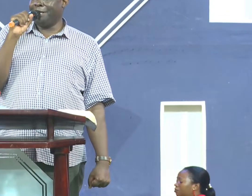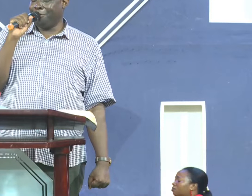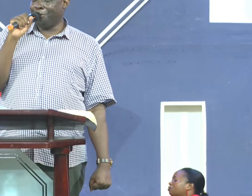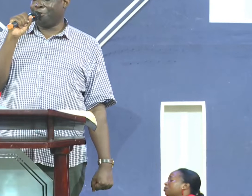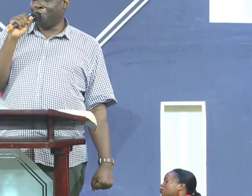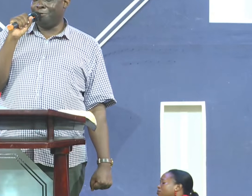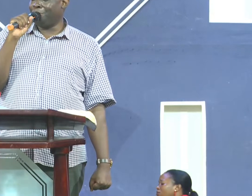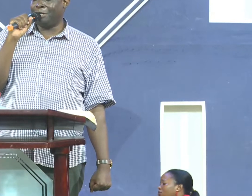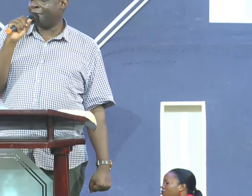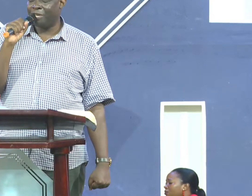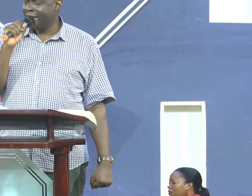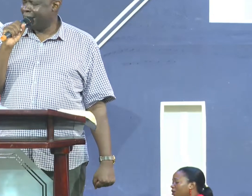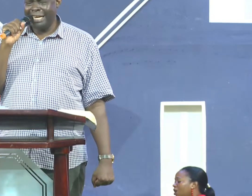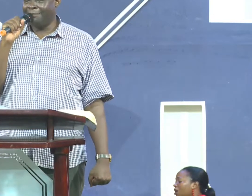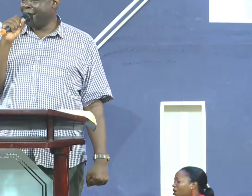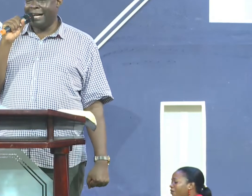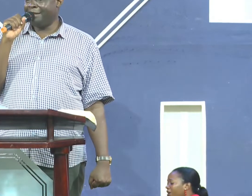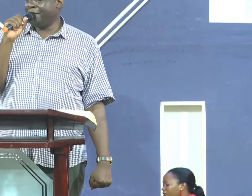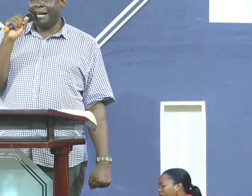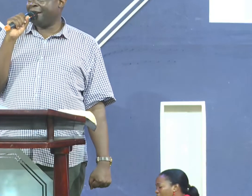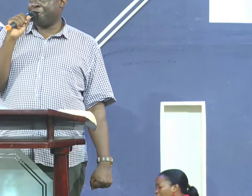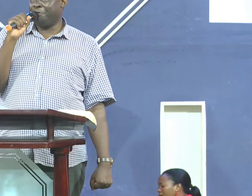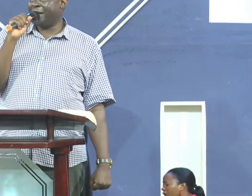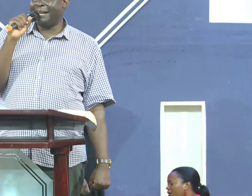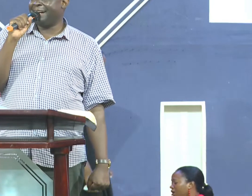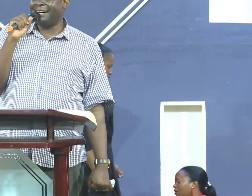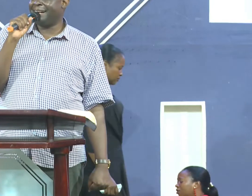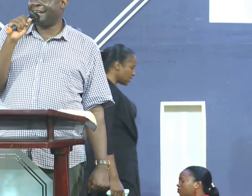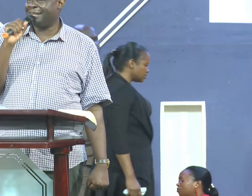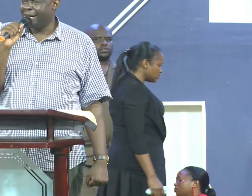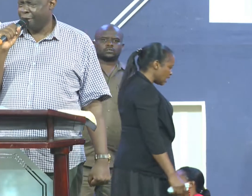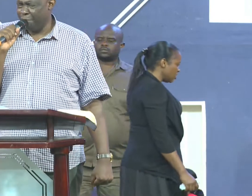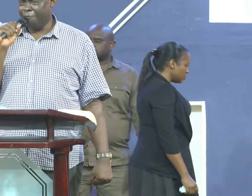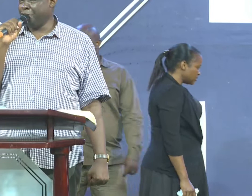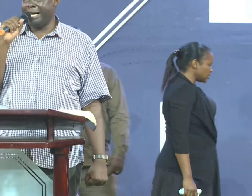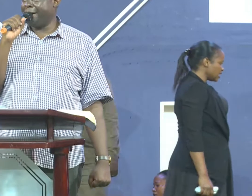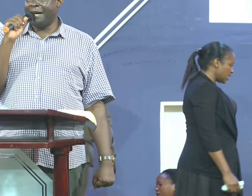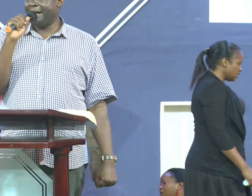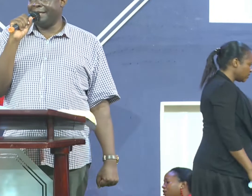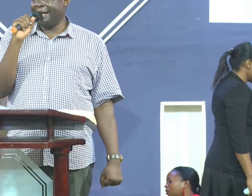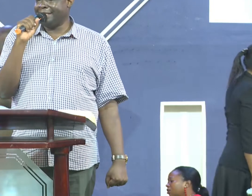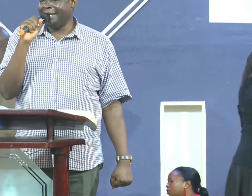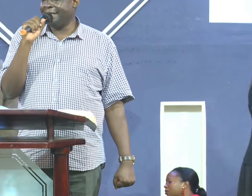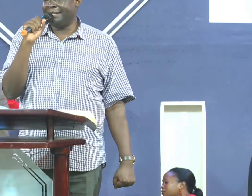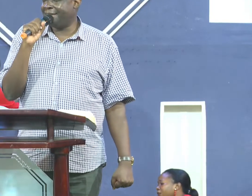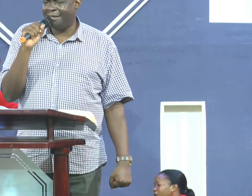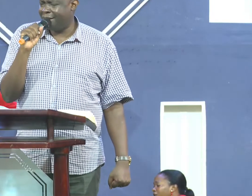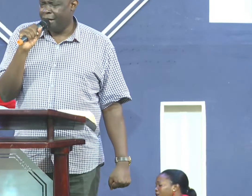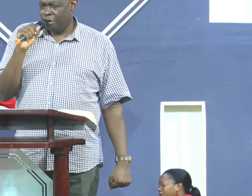ekikolokosa ebirooto ebyali byakubwa bifuna amaanyi